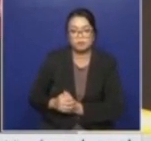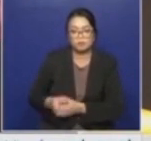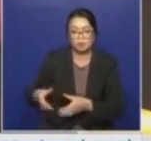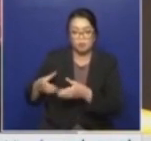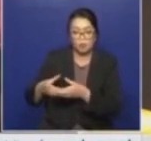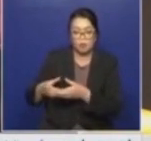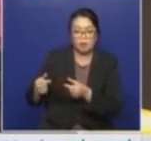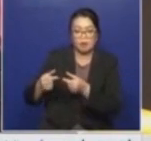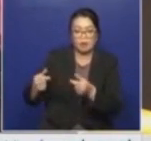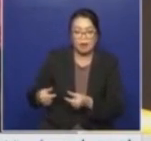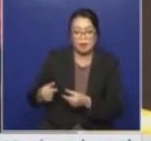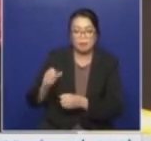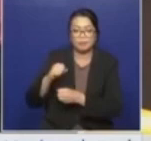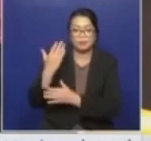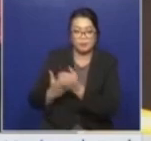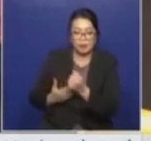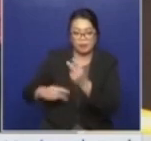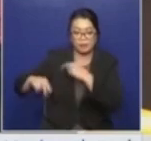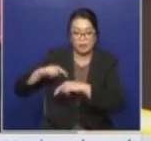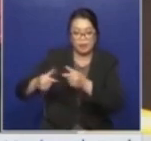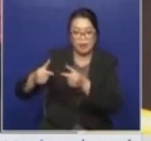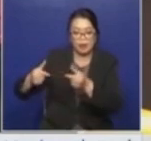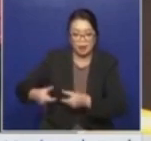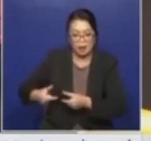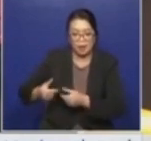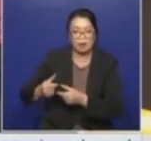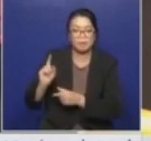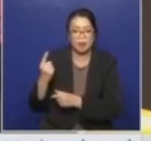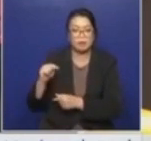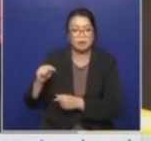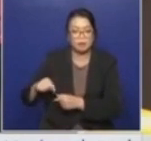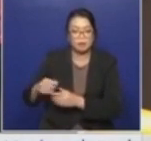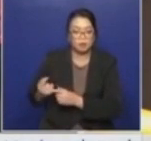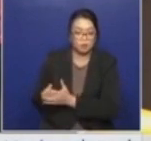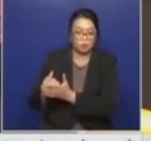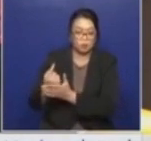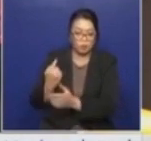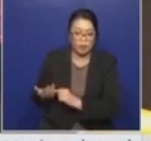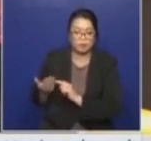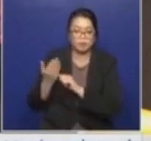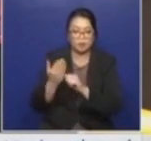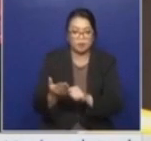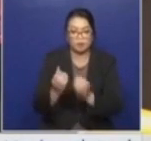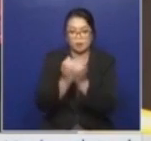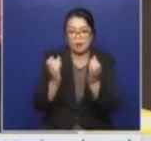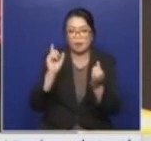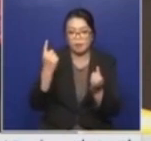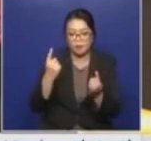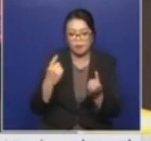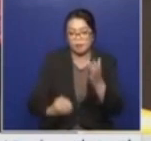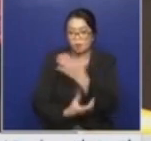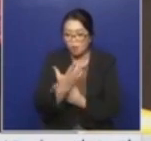ซึ่งถือว่าเป็นกุญแจดอกสำคัญในการที่จะให้มีตัวแทนของสภาร่างรัฐธรรม